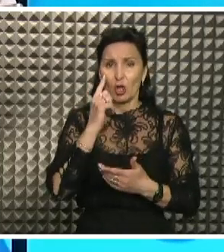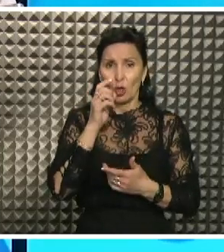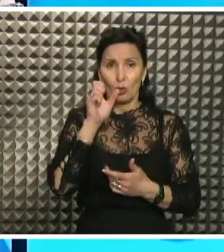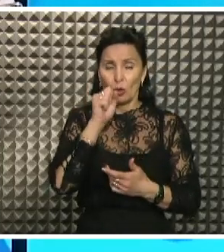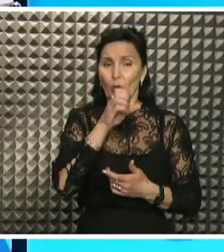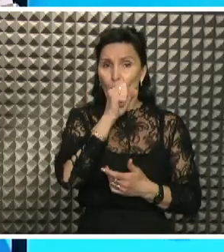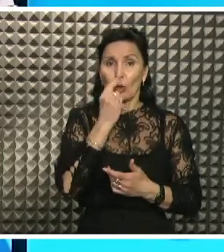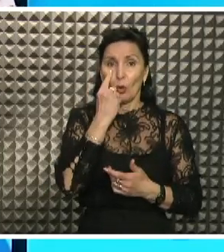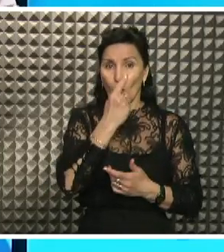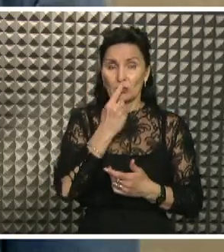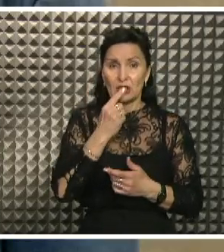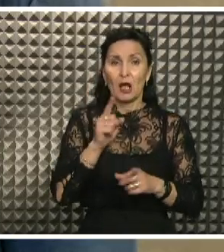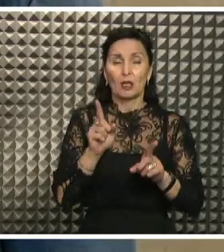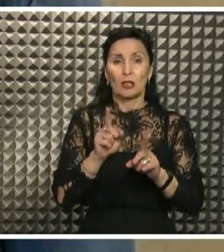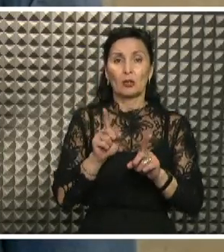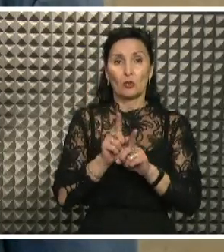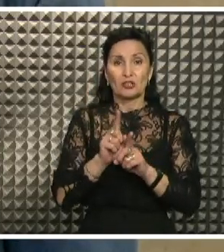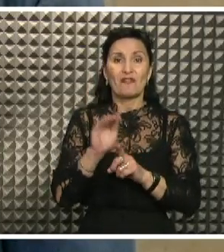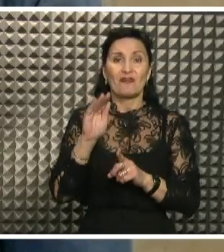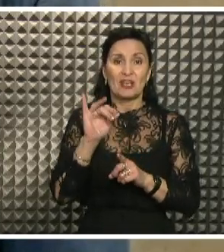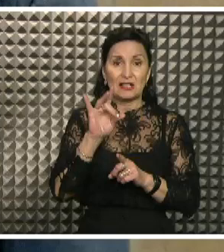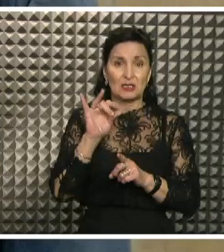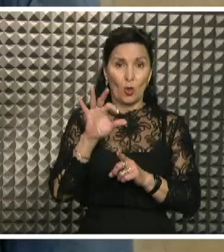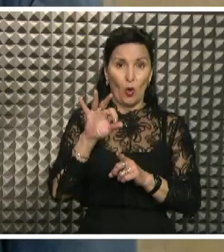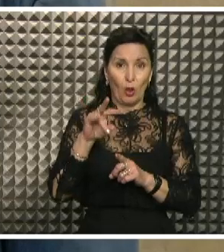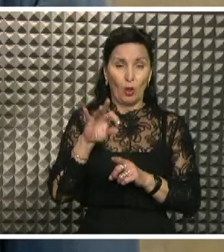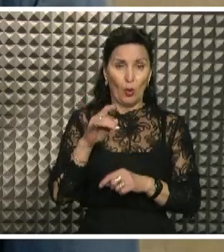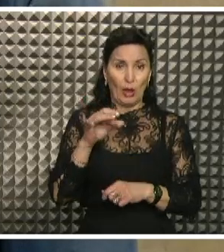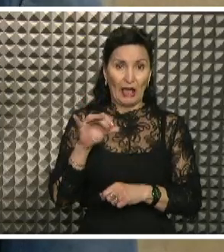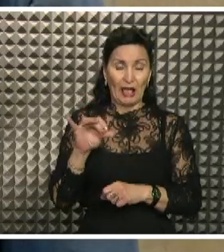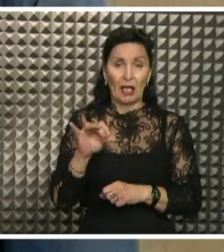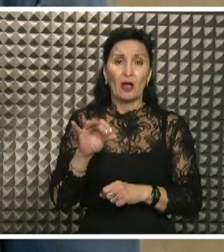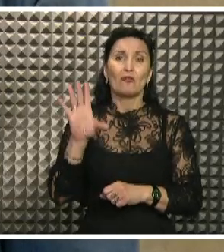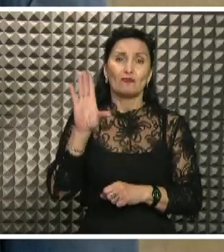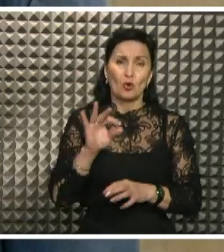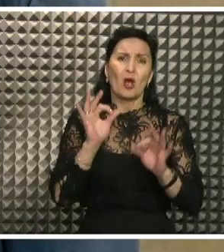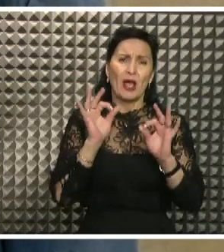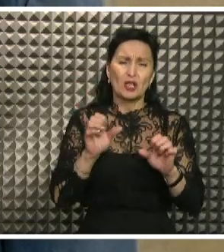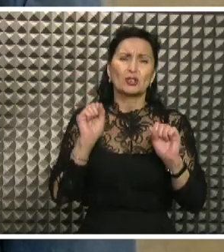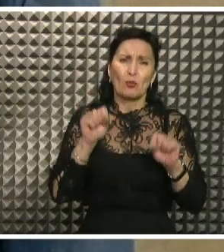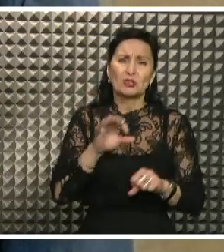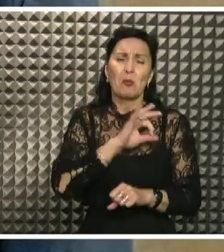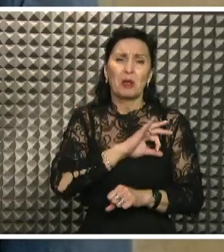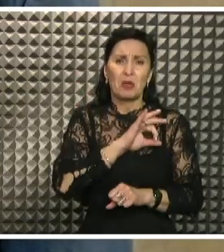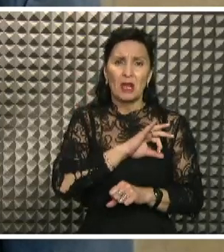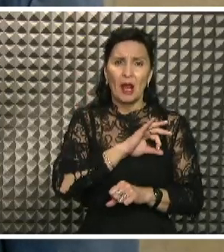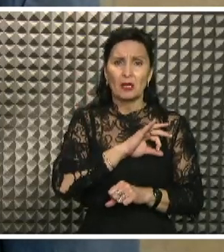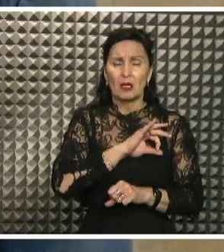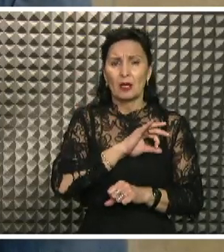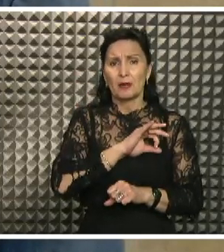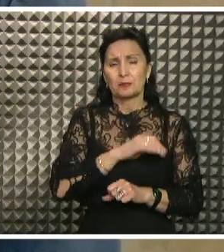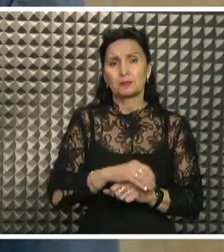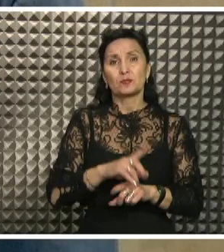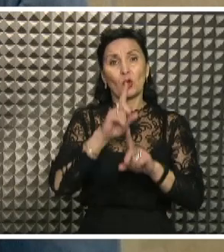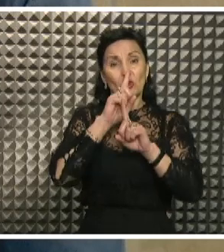опять же, той же физиологии применять. Вот. Ну, все, конечно, нужно применять без фанатизма.